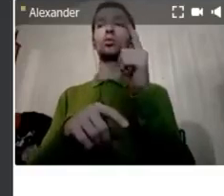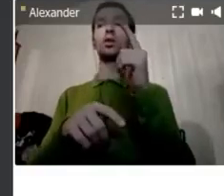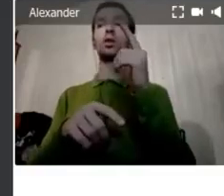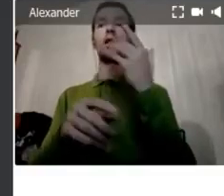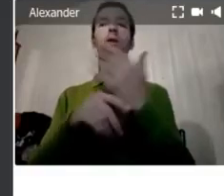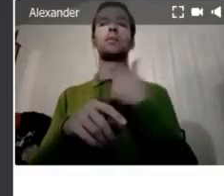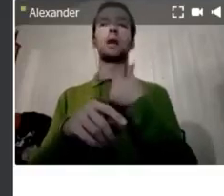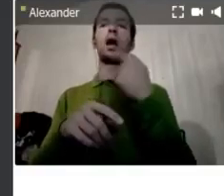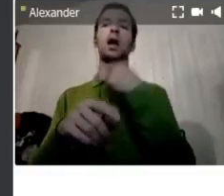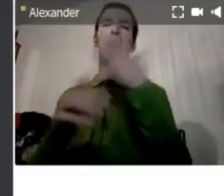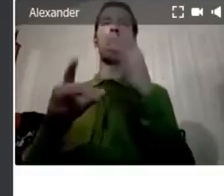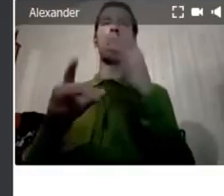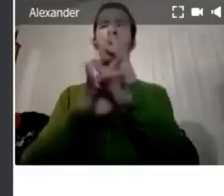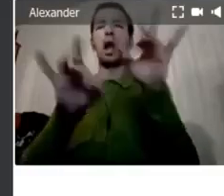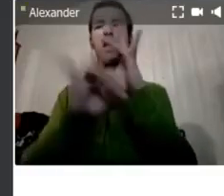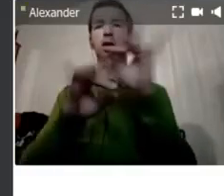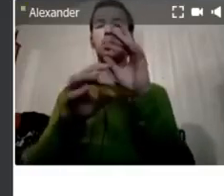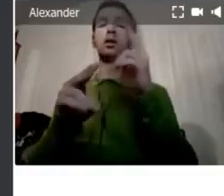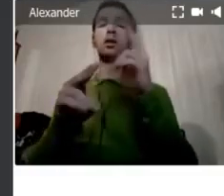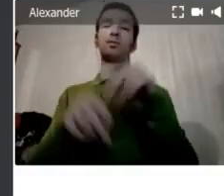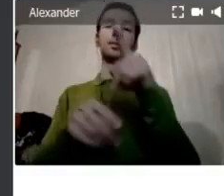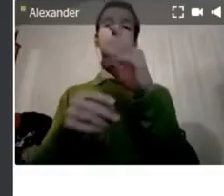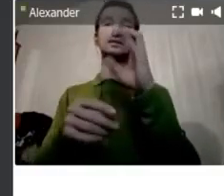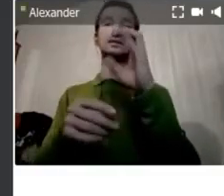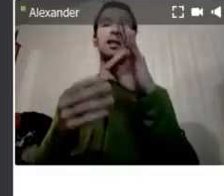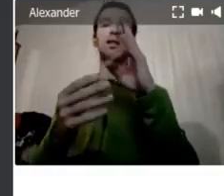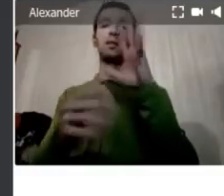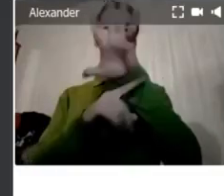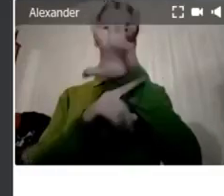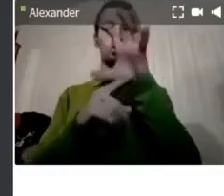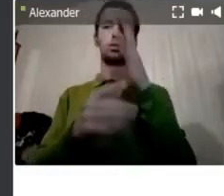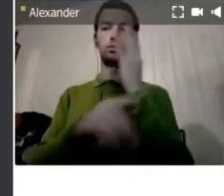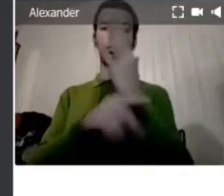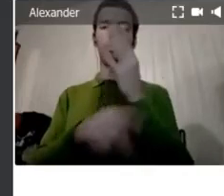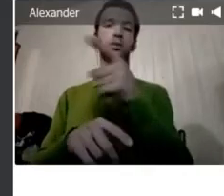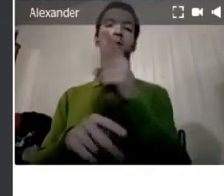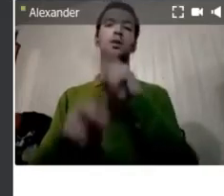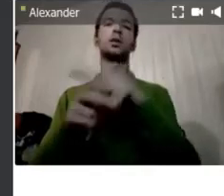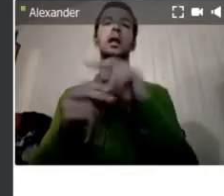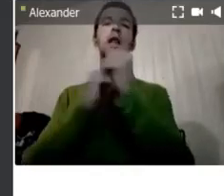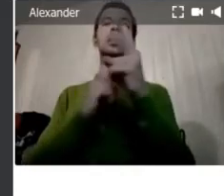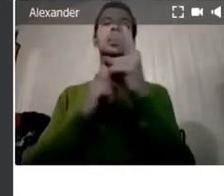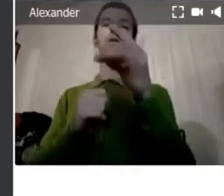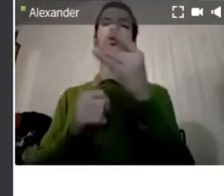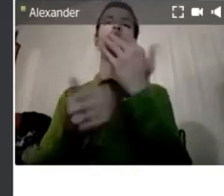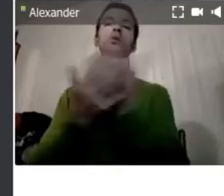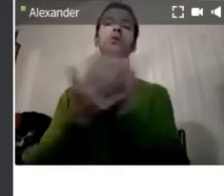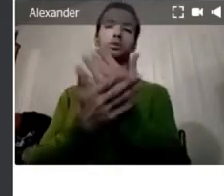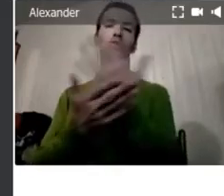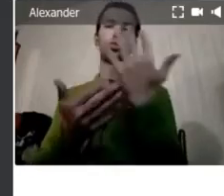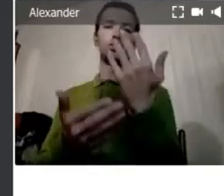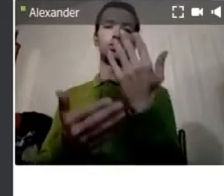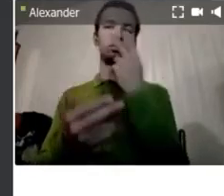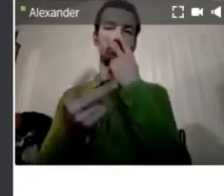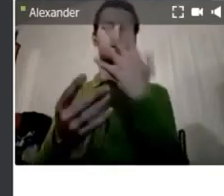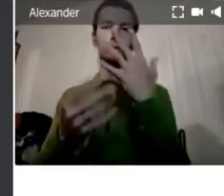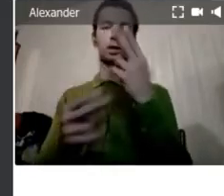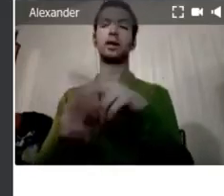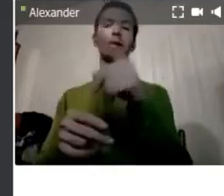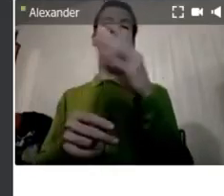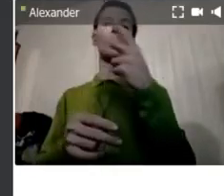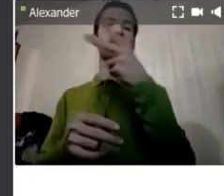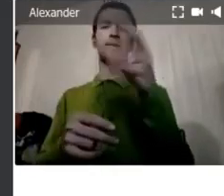вот, 34 тысячи евро, 58 тысяч евро, 65 тысяч евро. Это все за